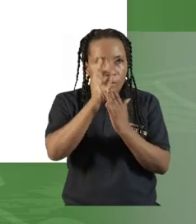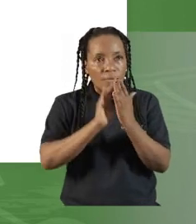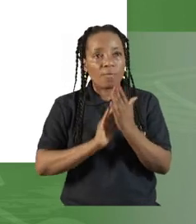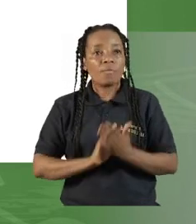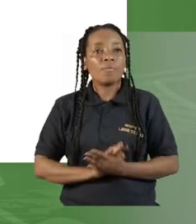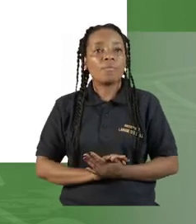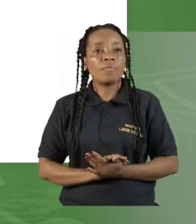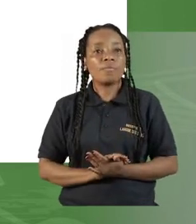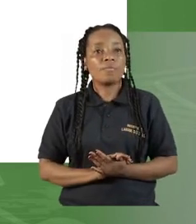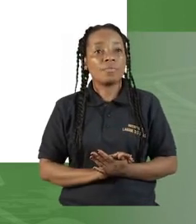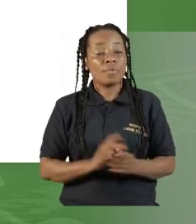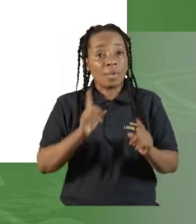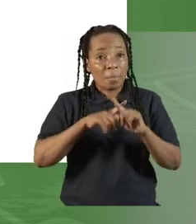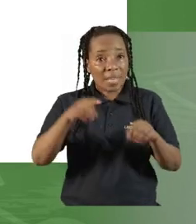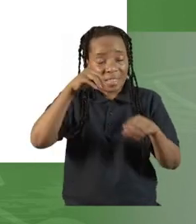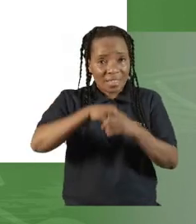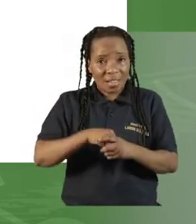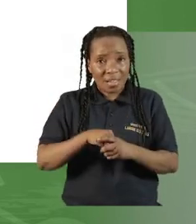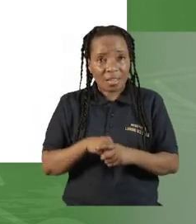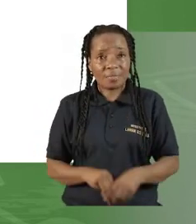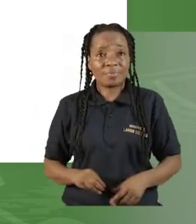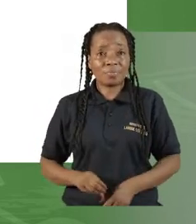Dans le dioxygène,